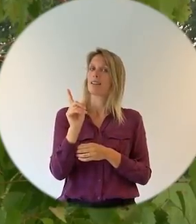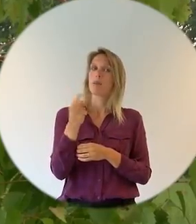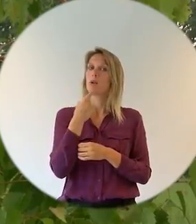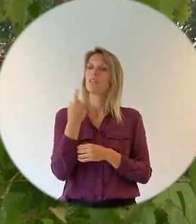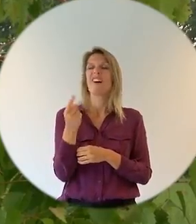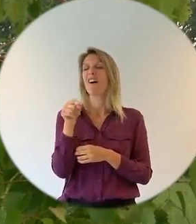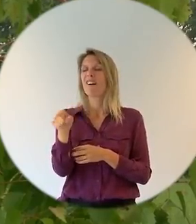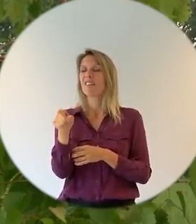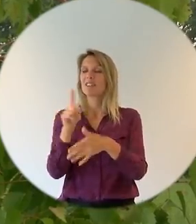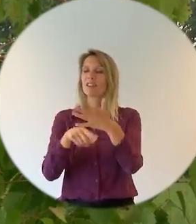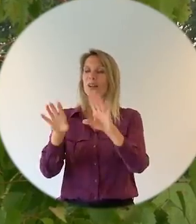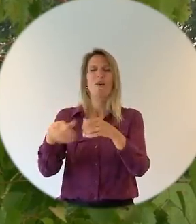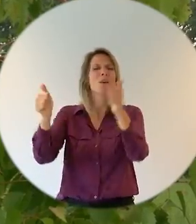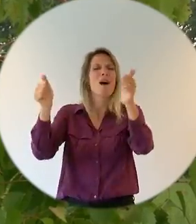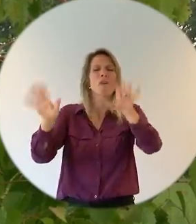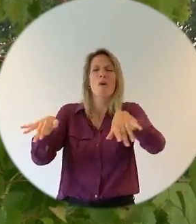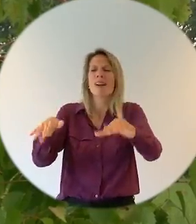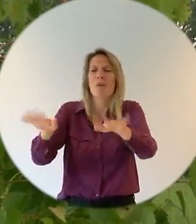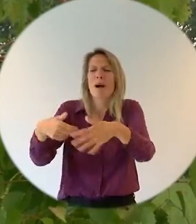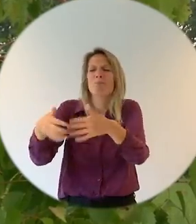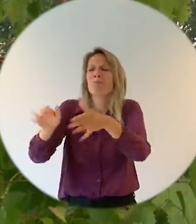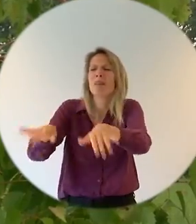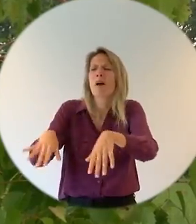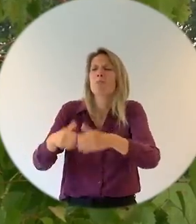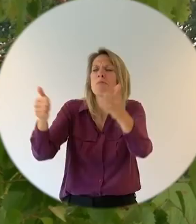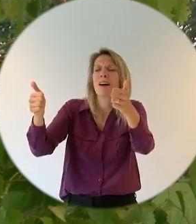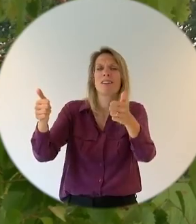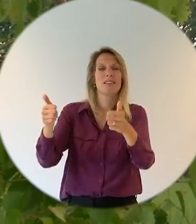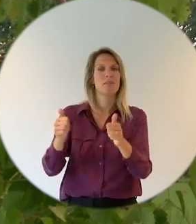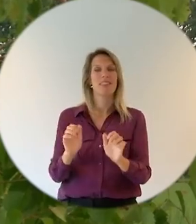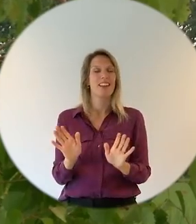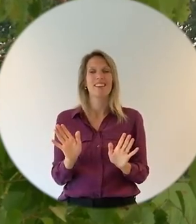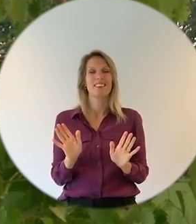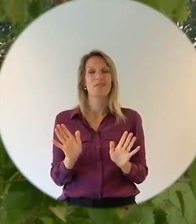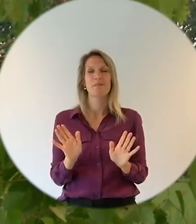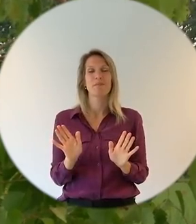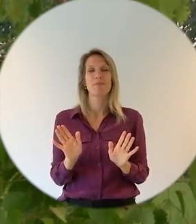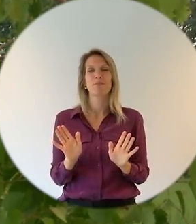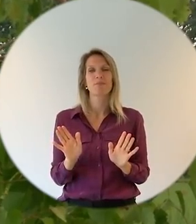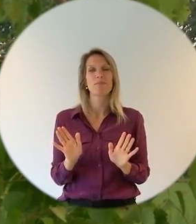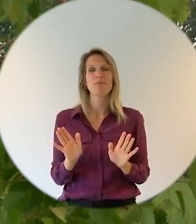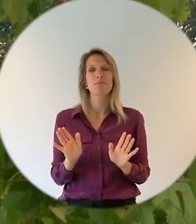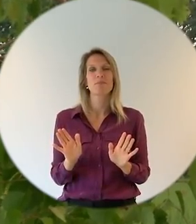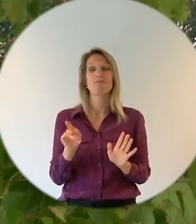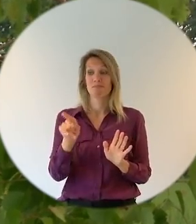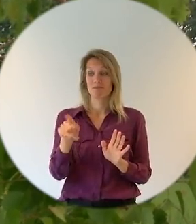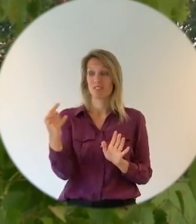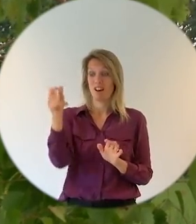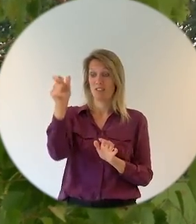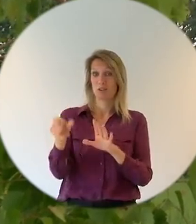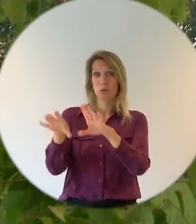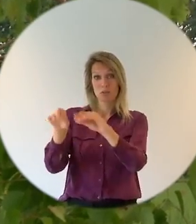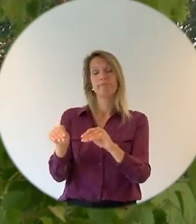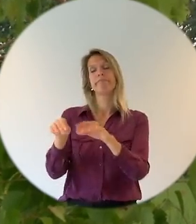je fout gedaan hebt, nou, dat is prima hoor, laat maar zitten, ik vind dat wel akkoord. Nee, je accepteert wat de ander doet,